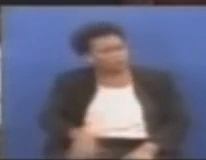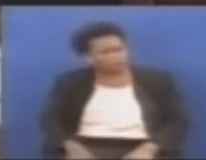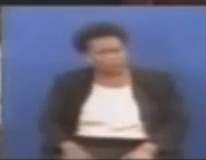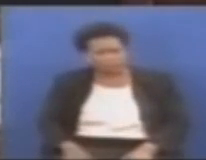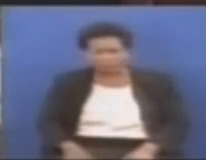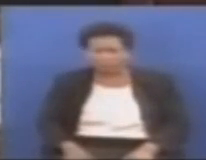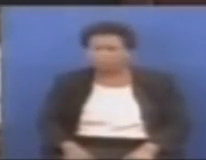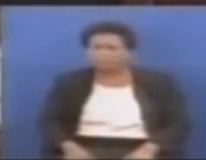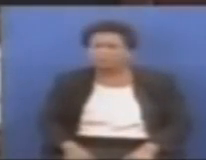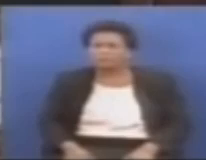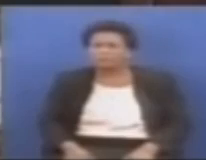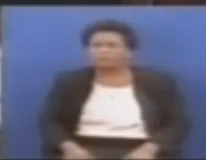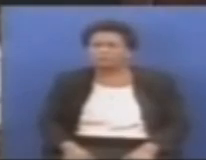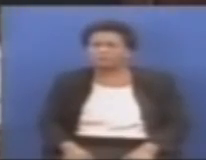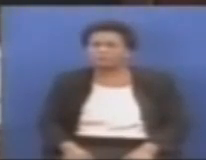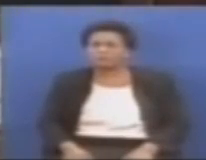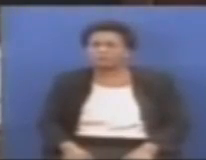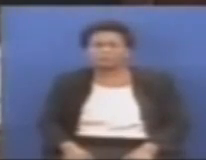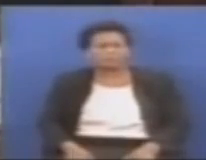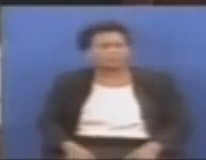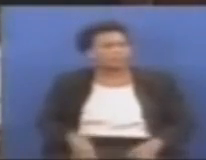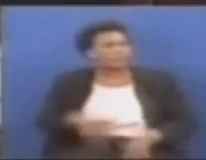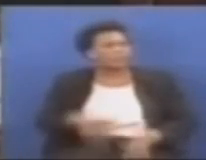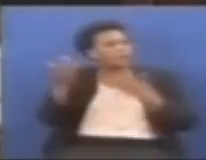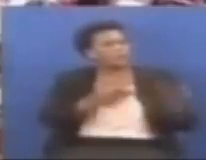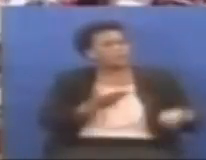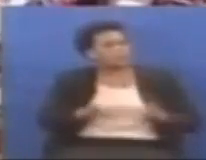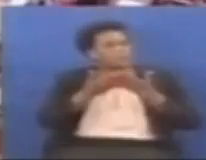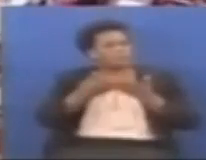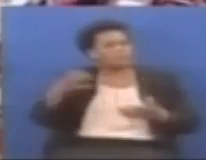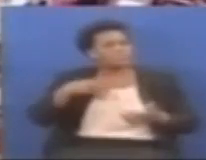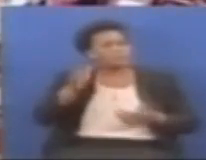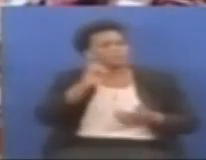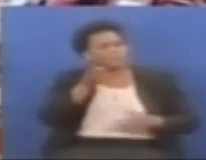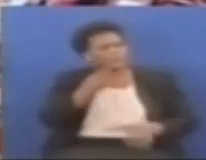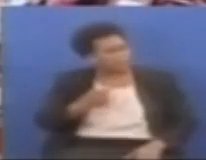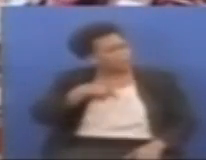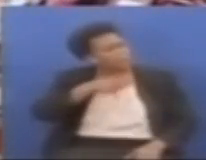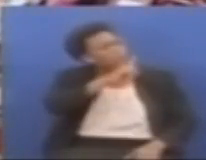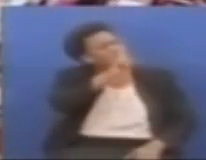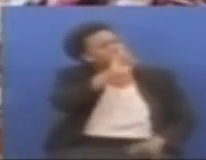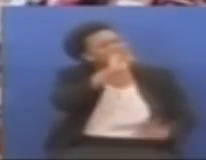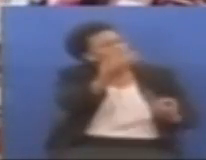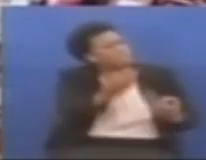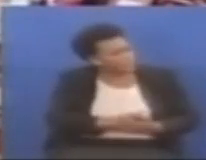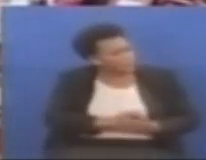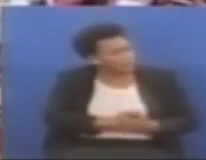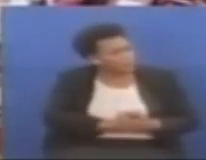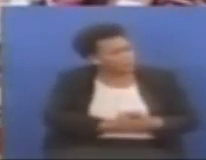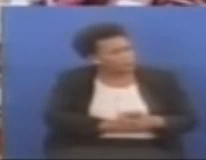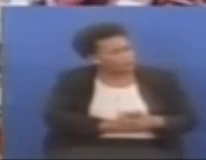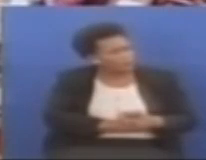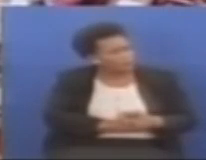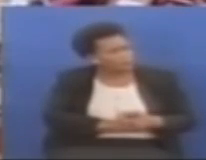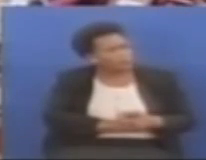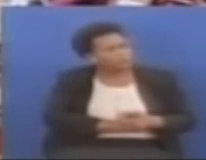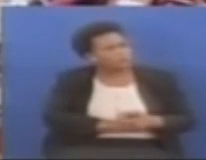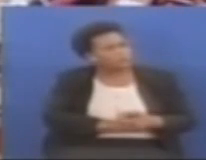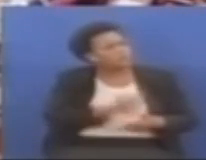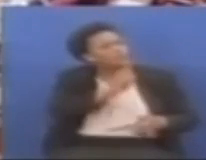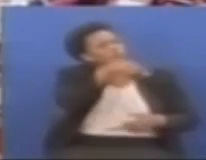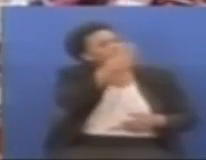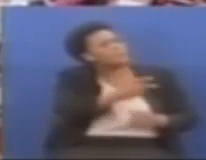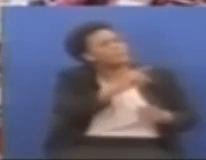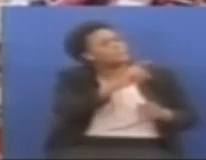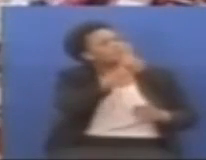BMU ndio imesababisha kupungua kwa milipuko hii. Lakini pamoja na juhudi hizo, kuna